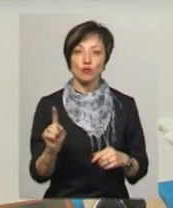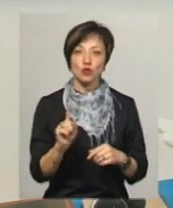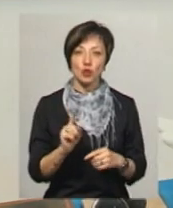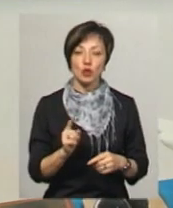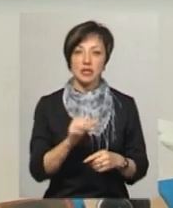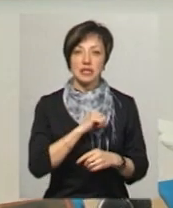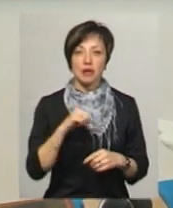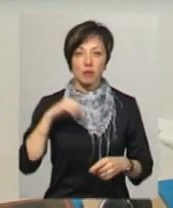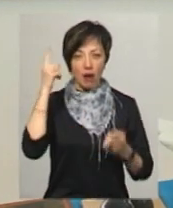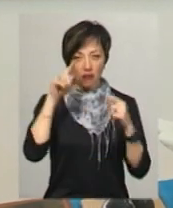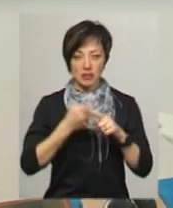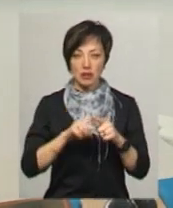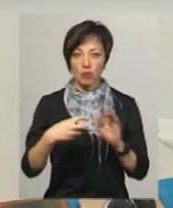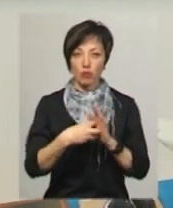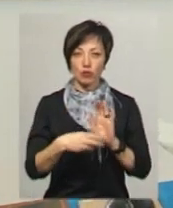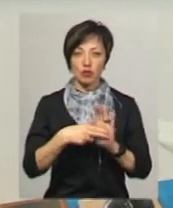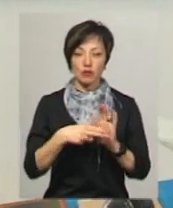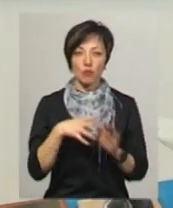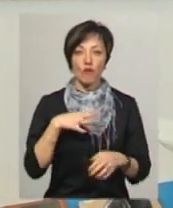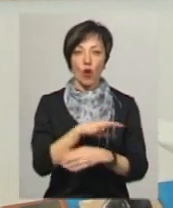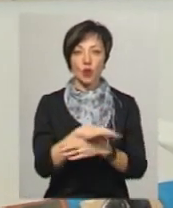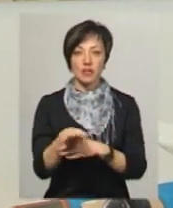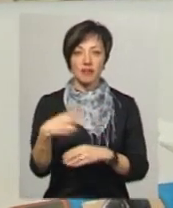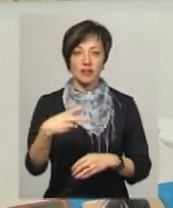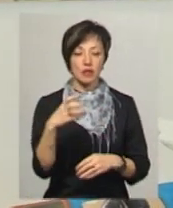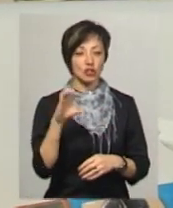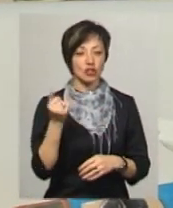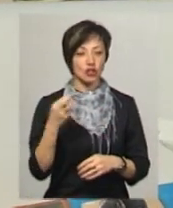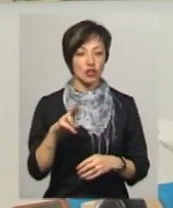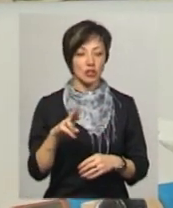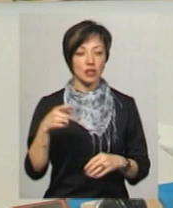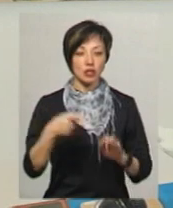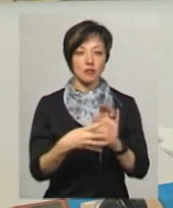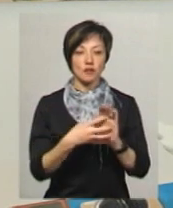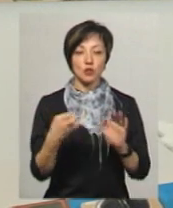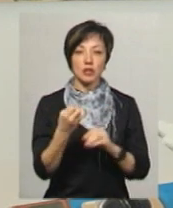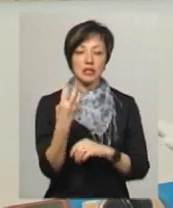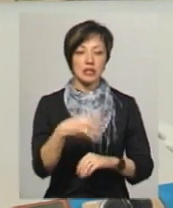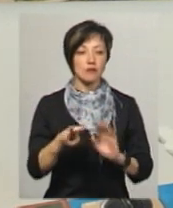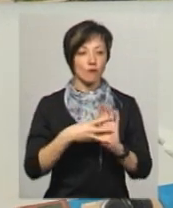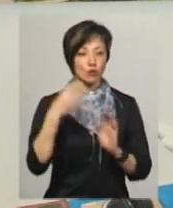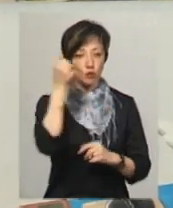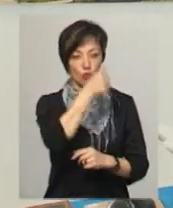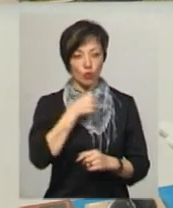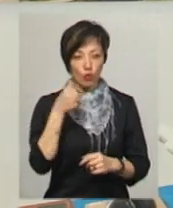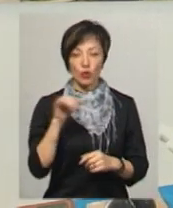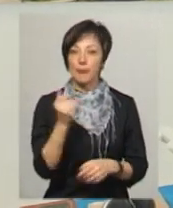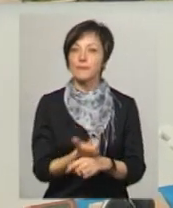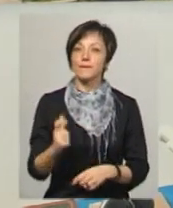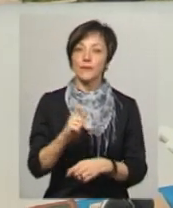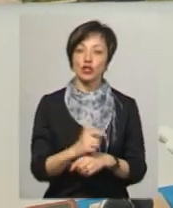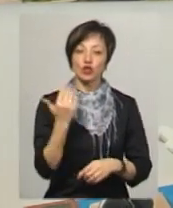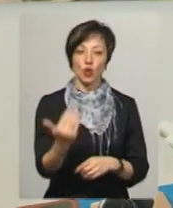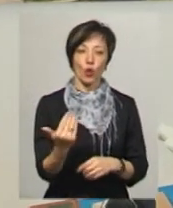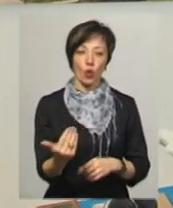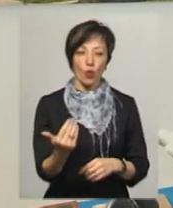сам автор цієї поштівки був розстріляний 20 січня 1938 року, і більшість